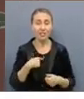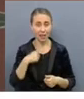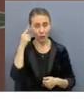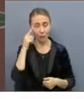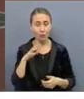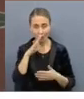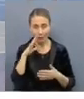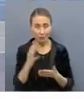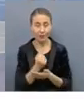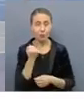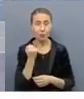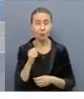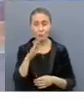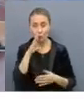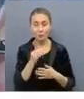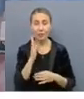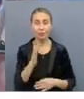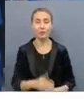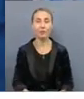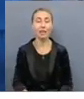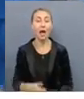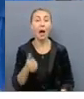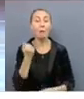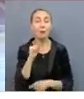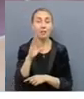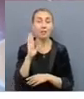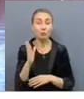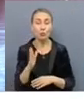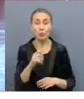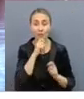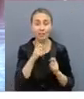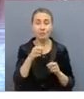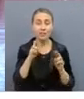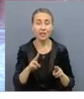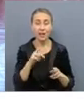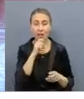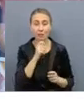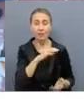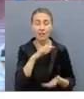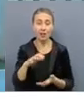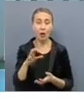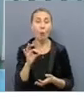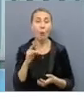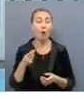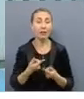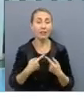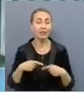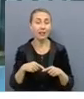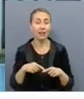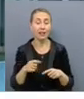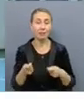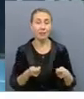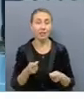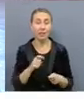добьемся успехов. Победители проекта «Жастар Спорт Фест» будут награждены специальными призами от оргкомитета. Также им будут